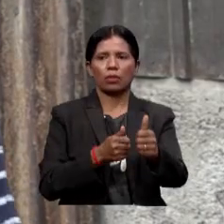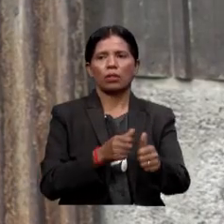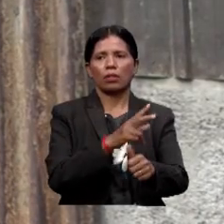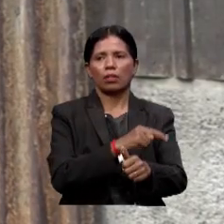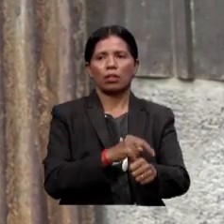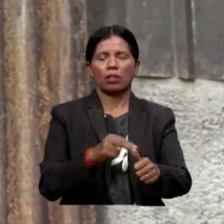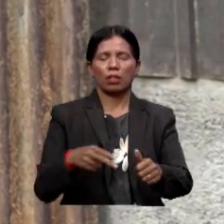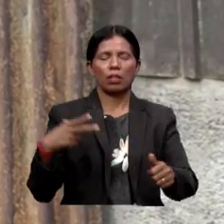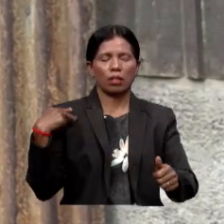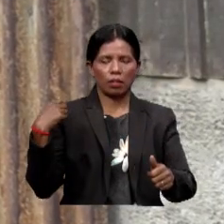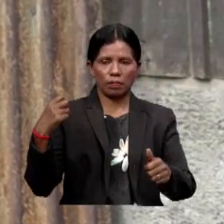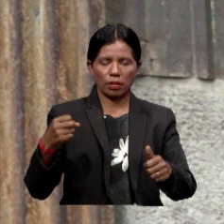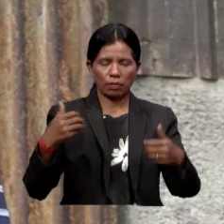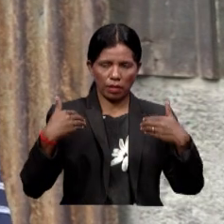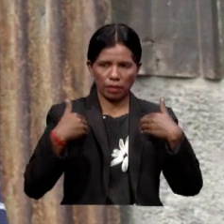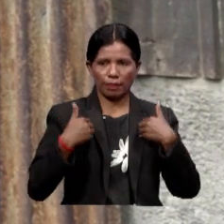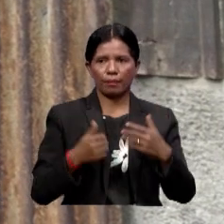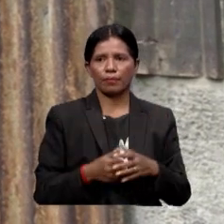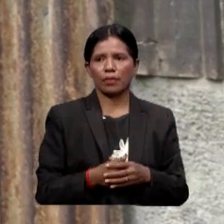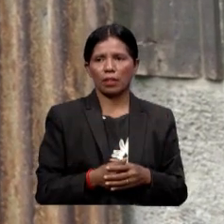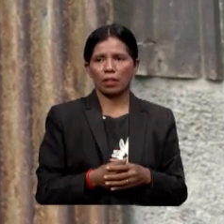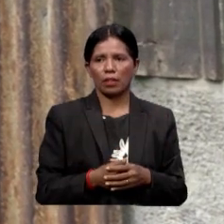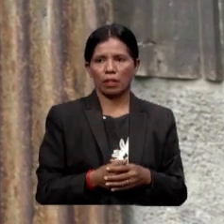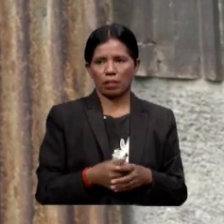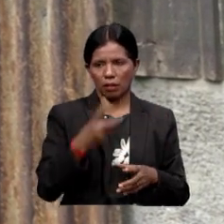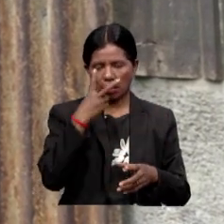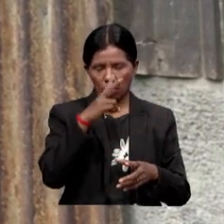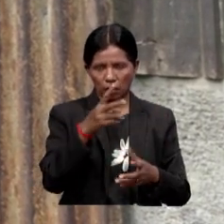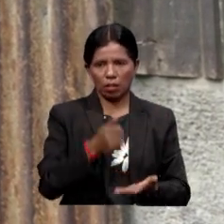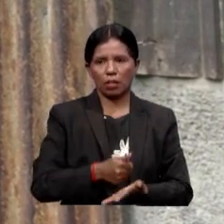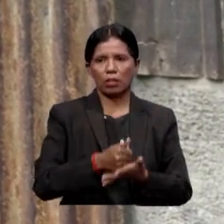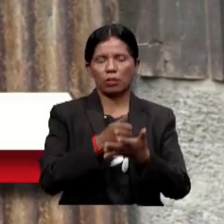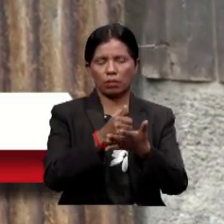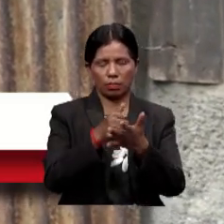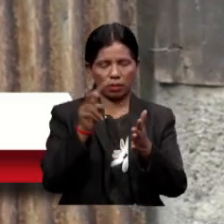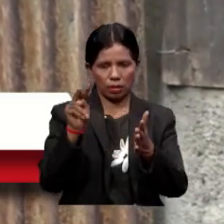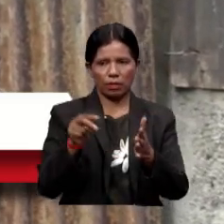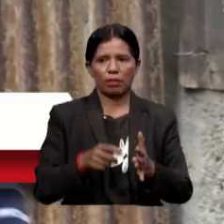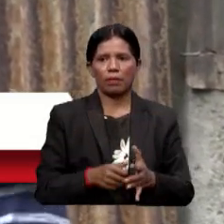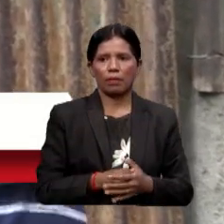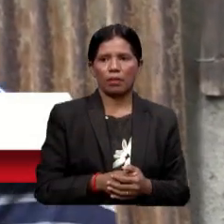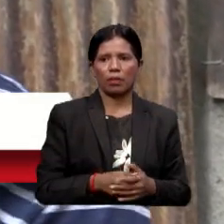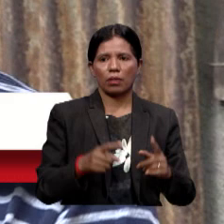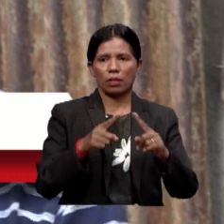bit ne besire iha. Hari tamat tu benih dunia.